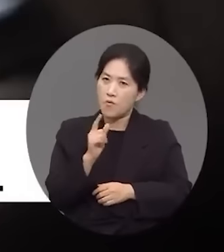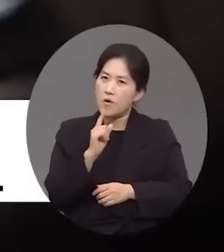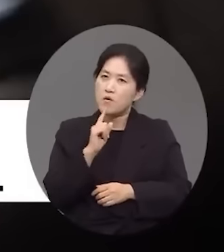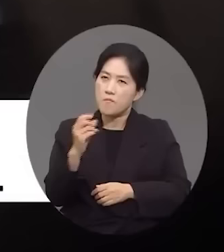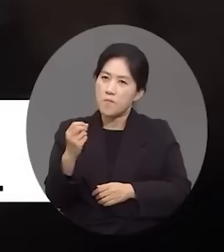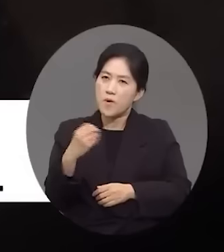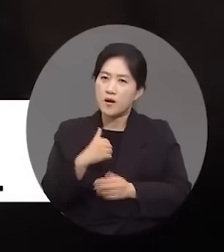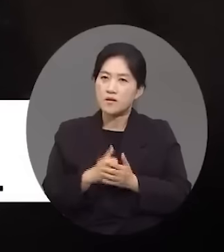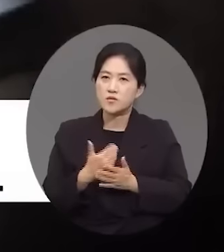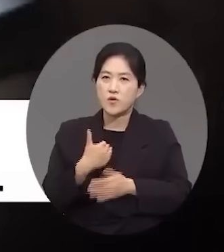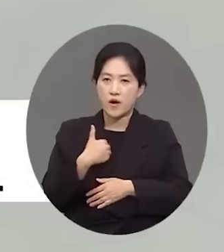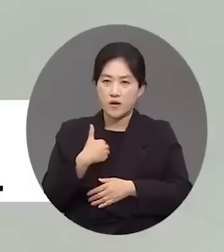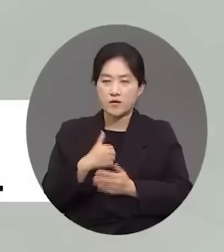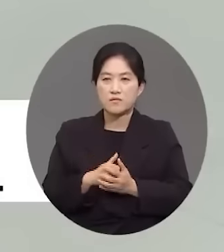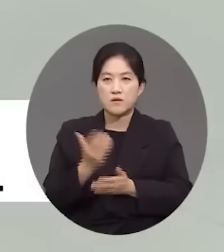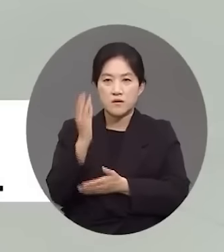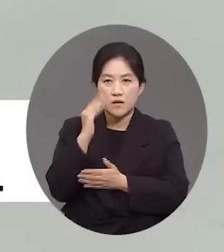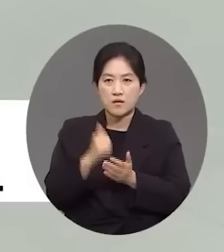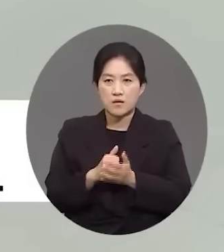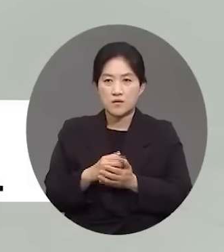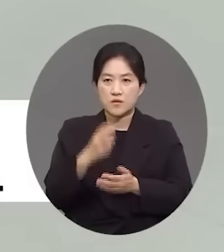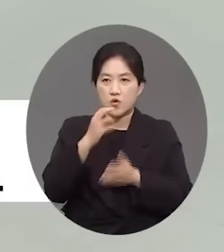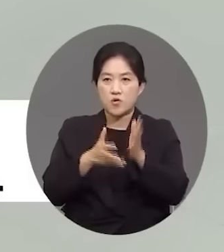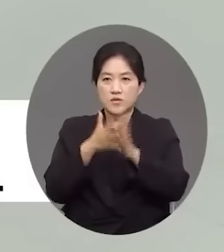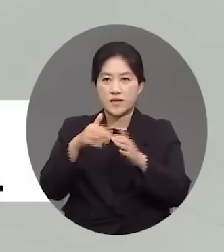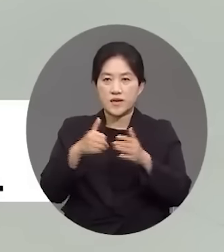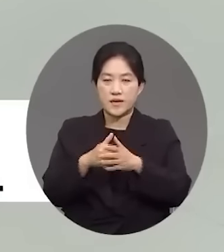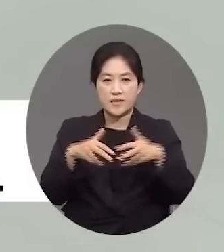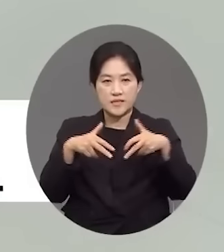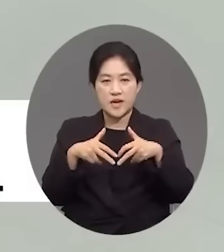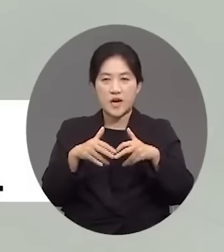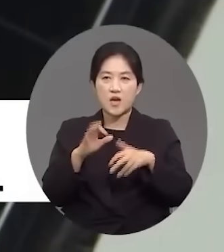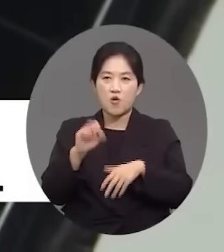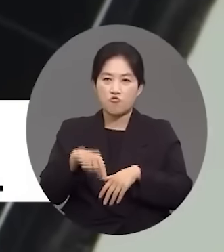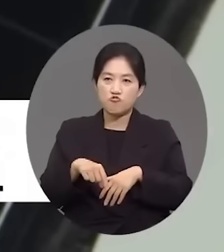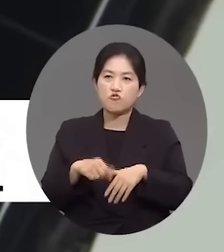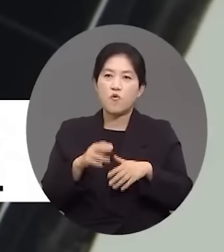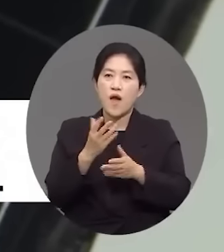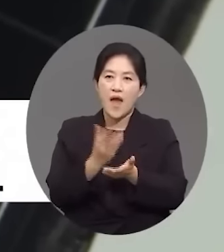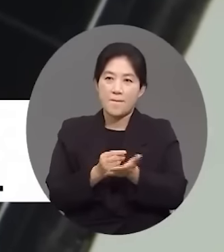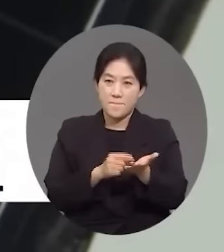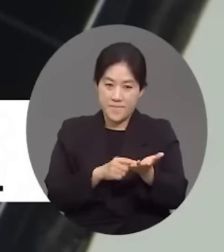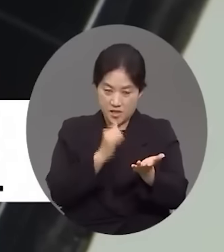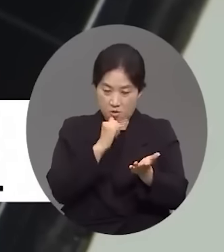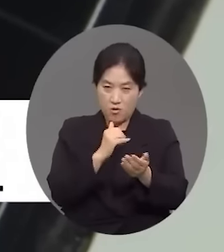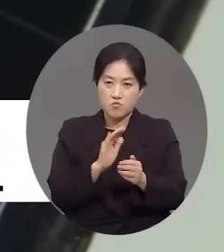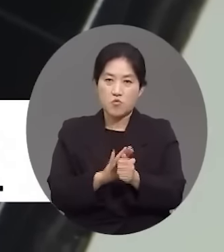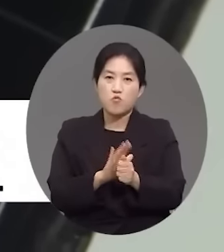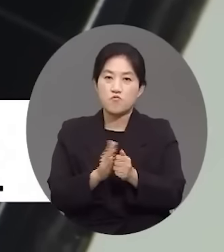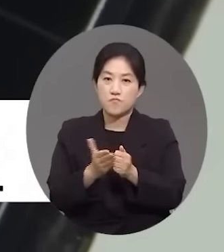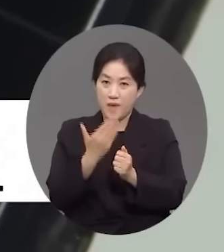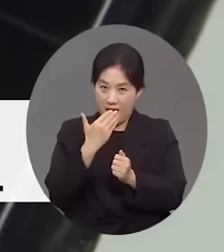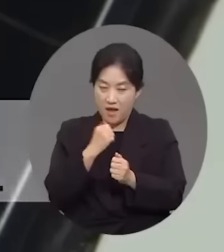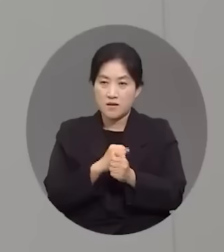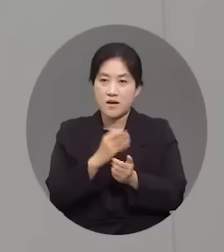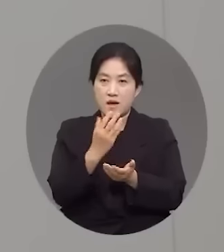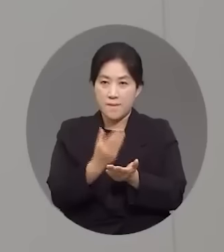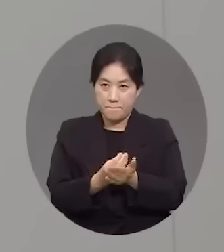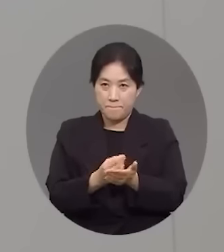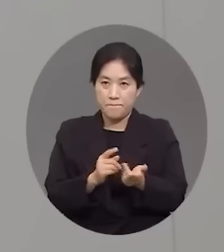그러면서 그렇게 얘기 했어요 저한테 얘기했던 거는 씨 장애 앱이 있더라고요 도움받는